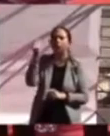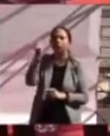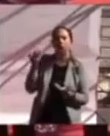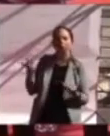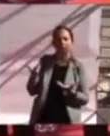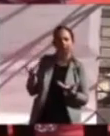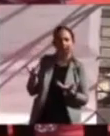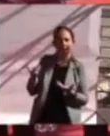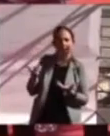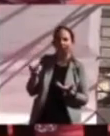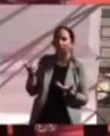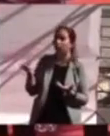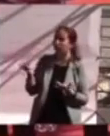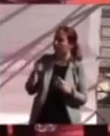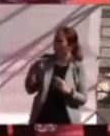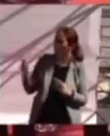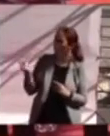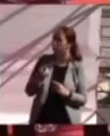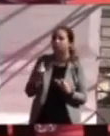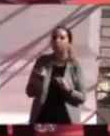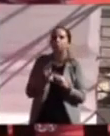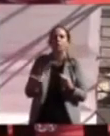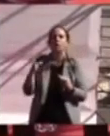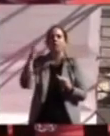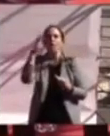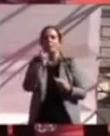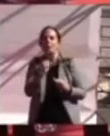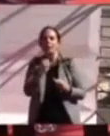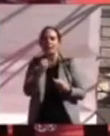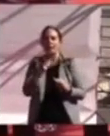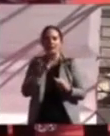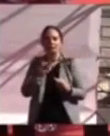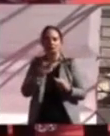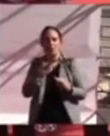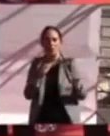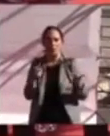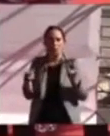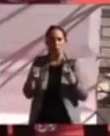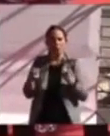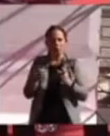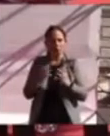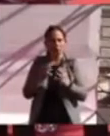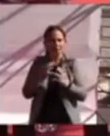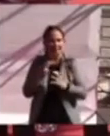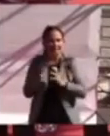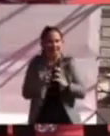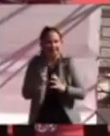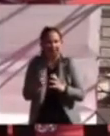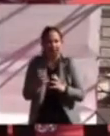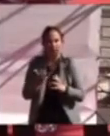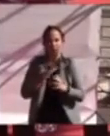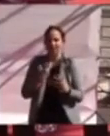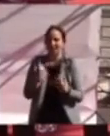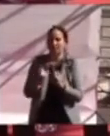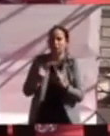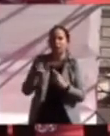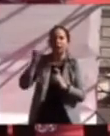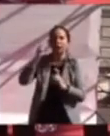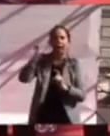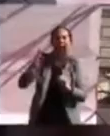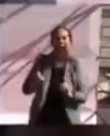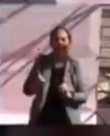qual è la soglia di rottura di questi aumenti quale sarebbe la situazione fuori controllo